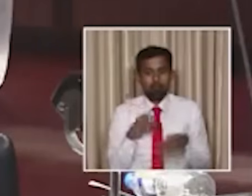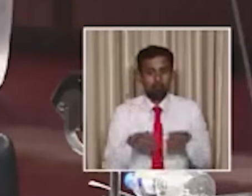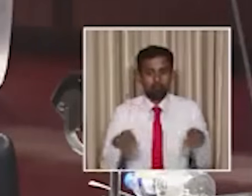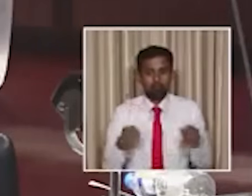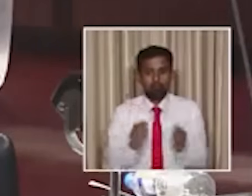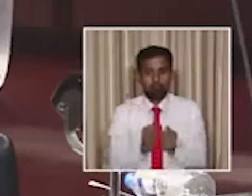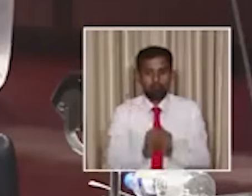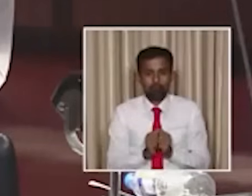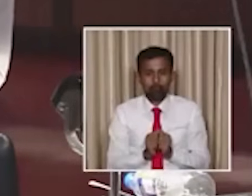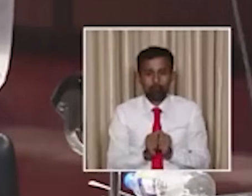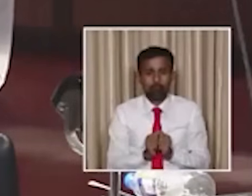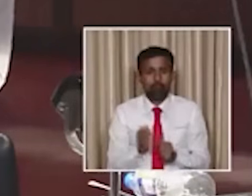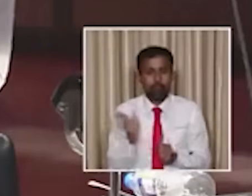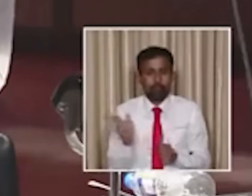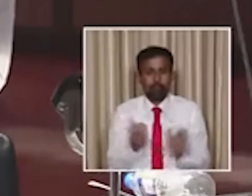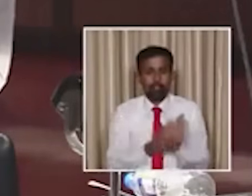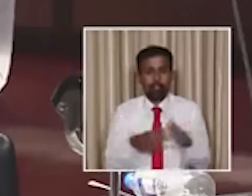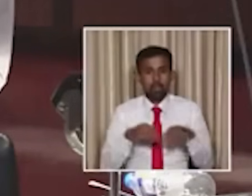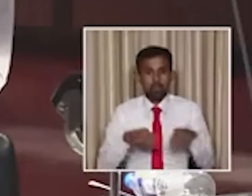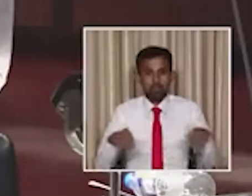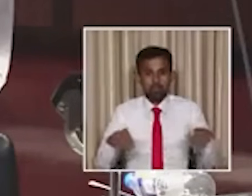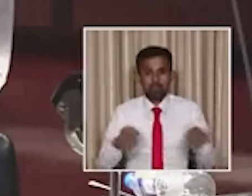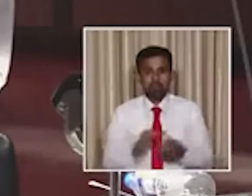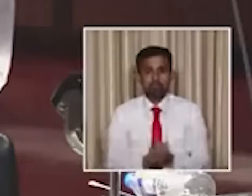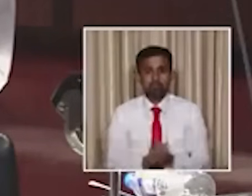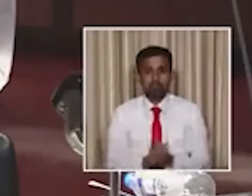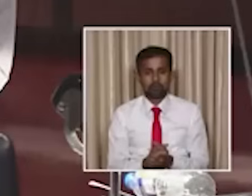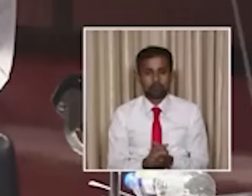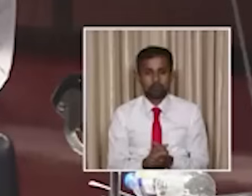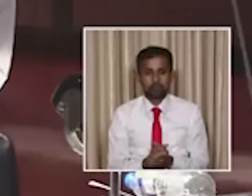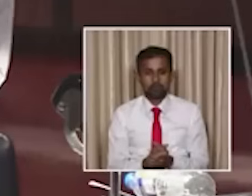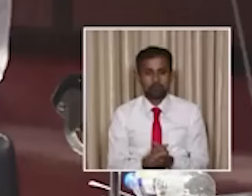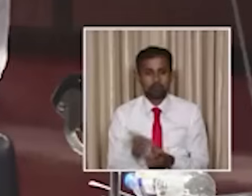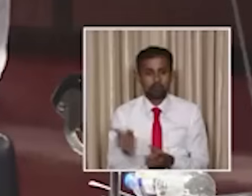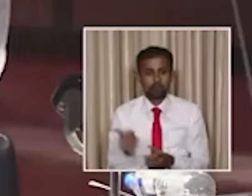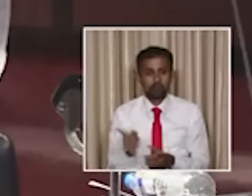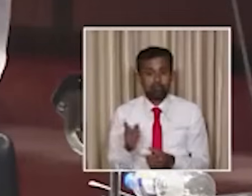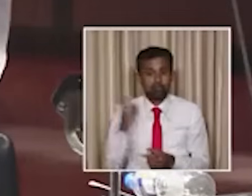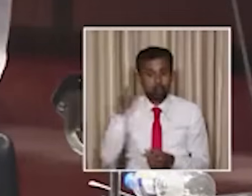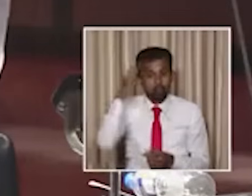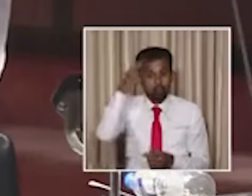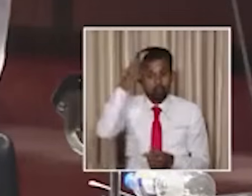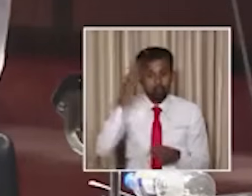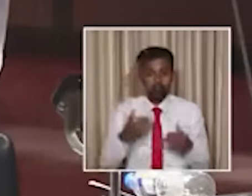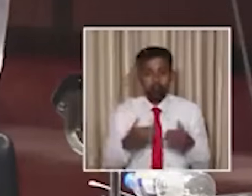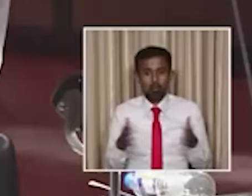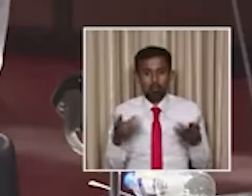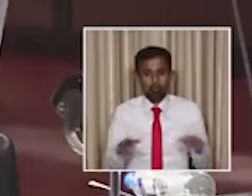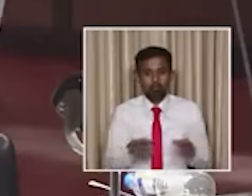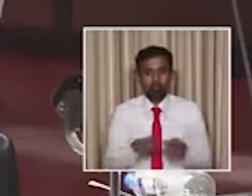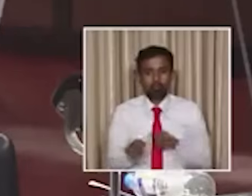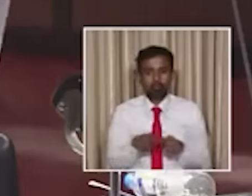வகைகளை செய்கிறார்கள், ஏன் சலூன் கூட வைத்திருக்கிறார்கள். இப்படி வருமானத்தை பெருக்குகின்ற